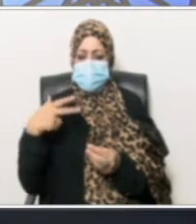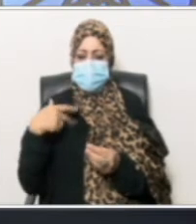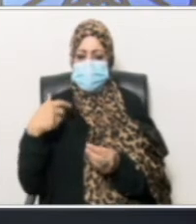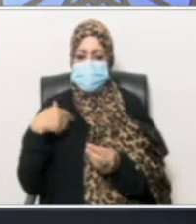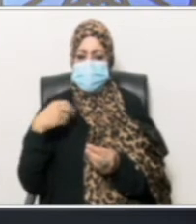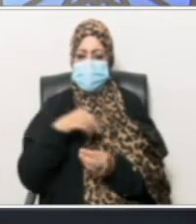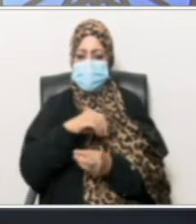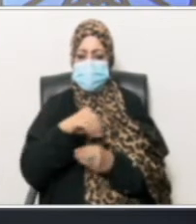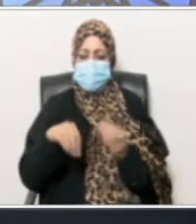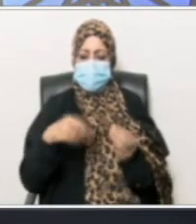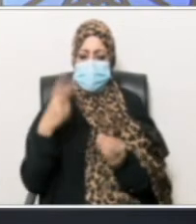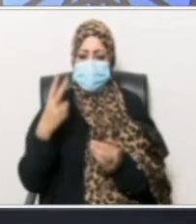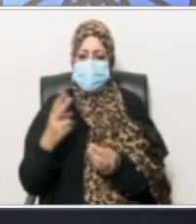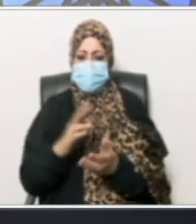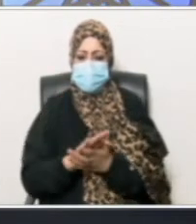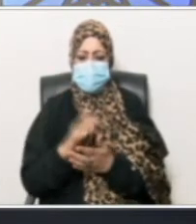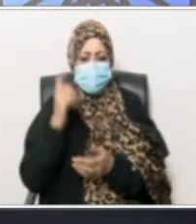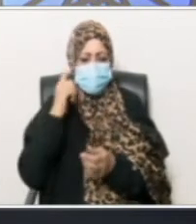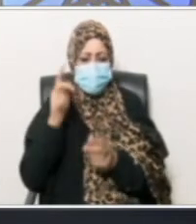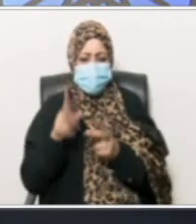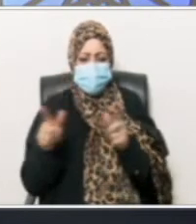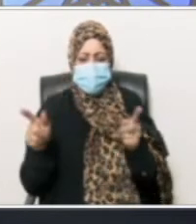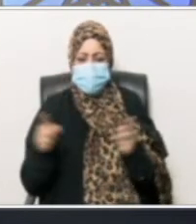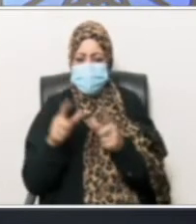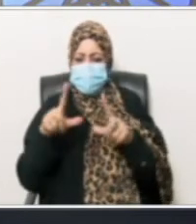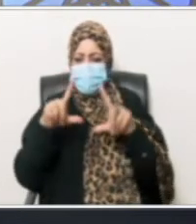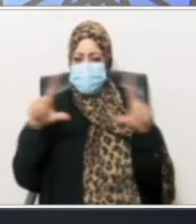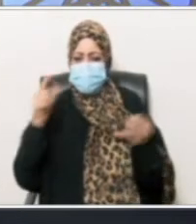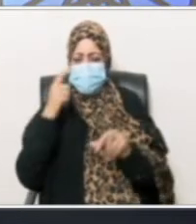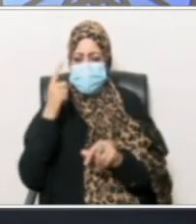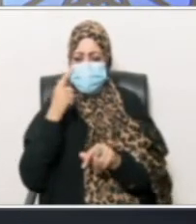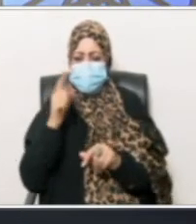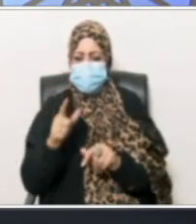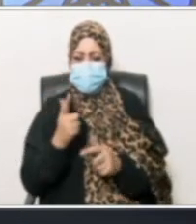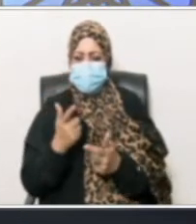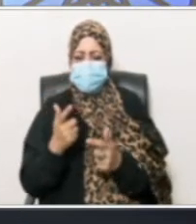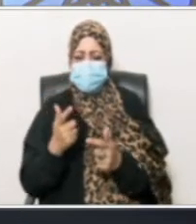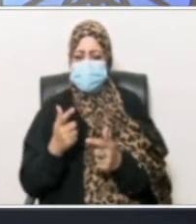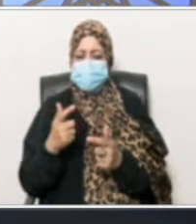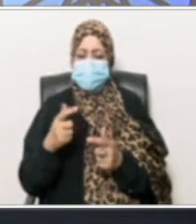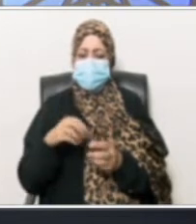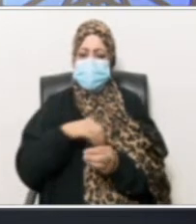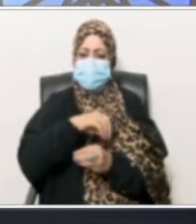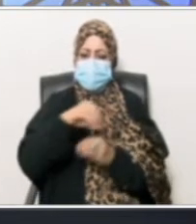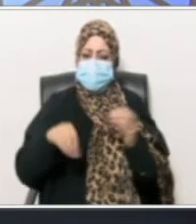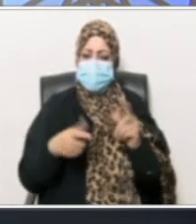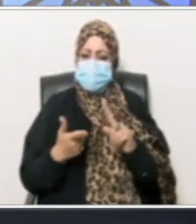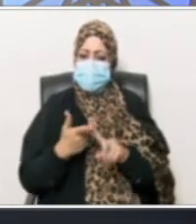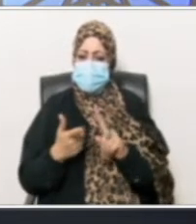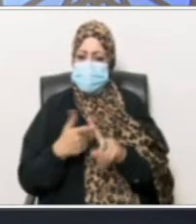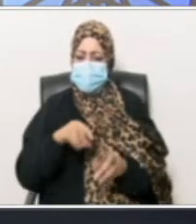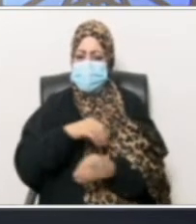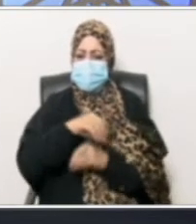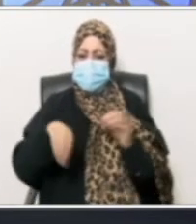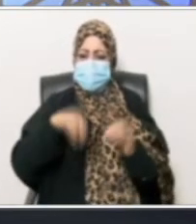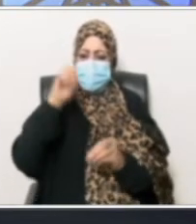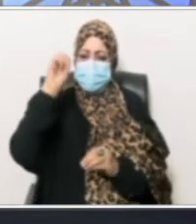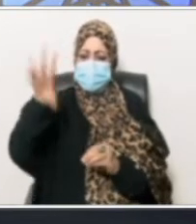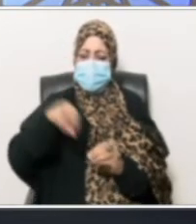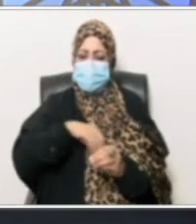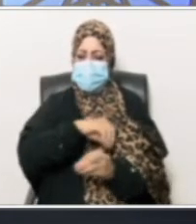ايش؟ الحجة الثانية والعمرة الثانية اسمهما أكبر من